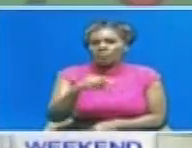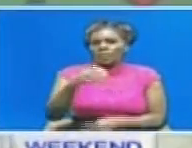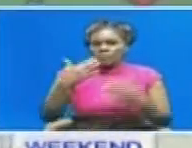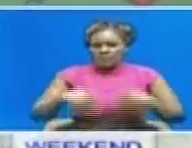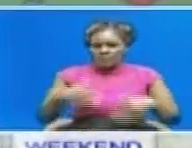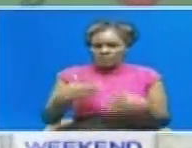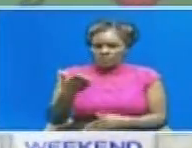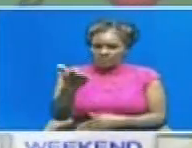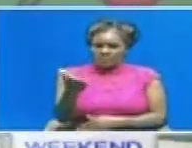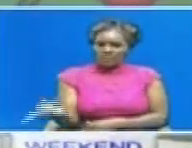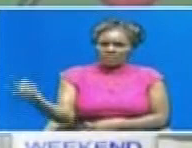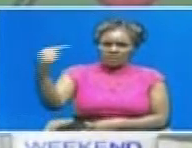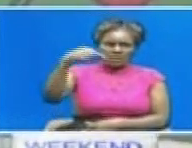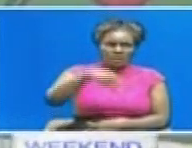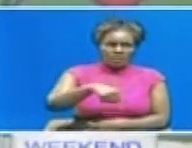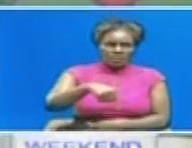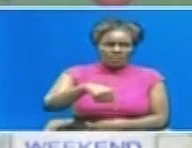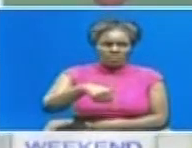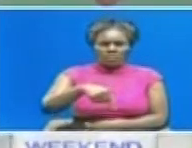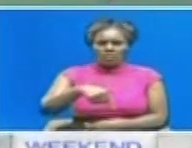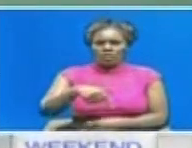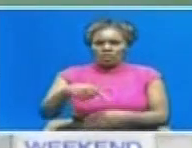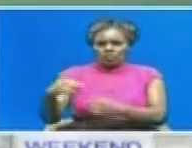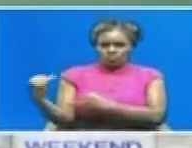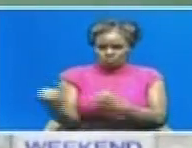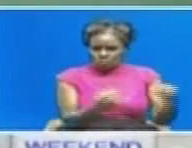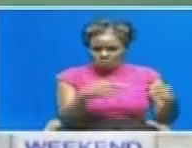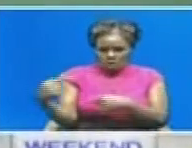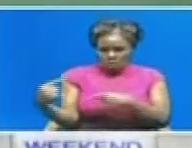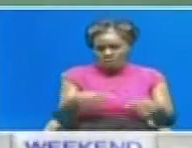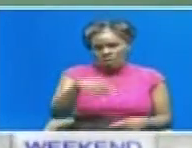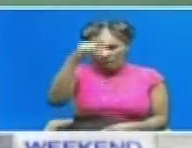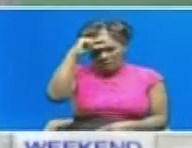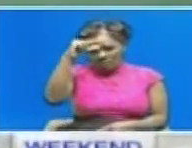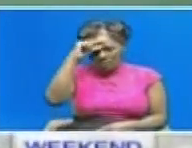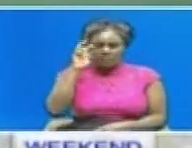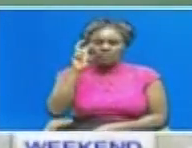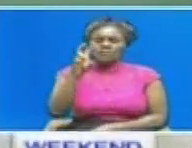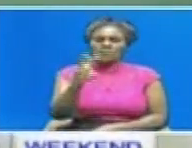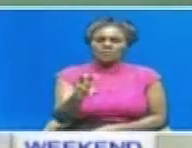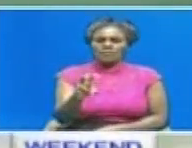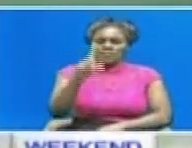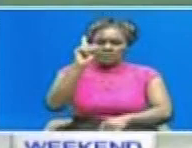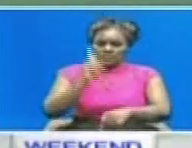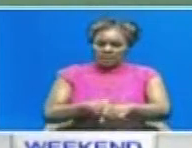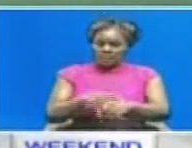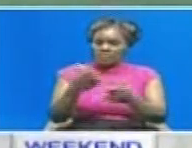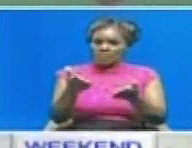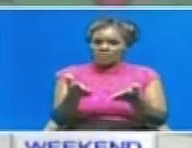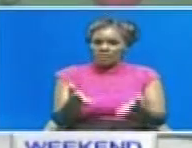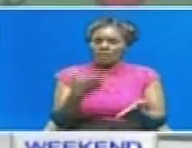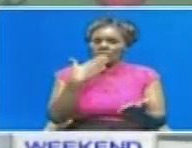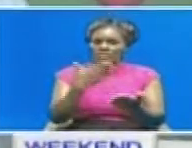ambao watakaokuja kuteleta vurugo. Serikali yetu kuu iko na macho, hata hivi leo